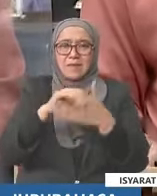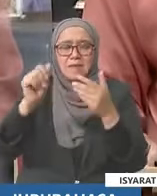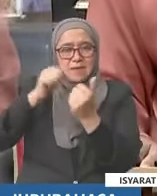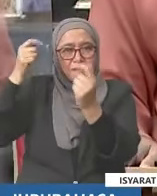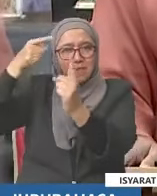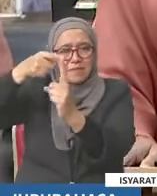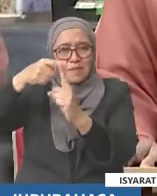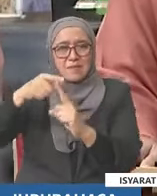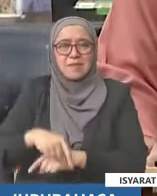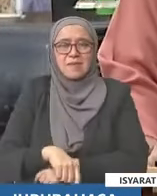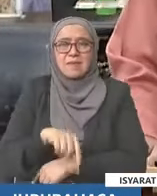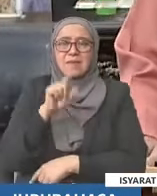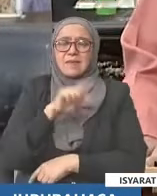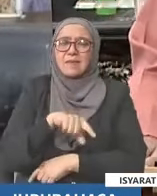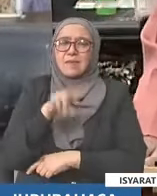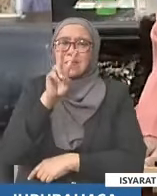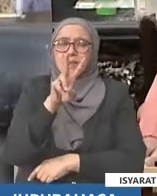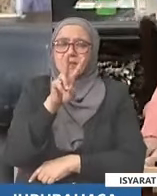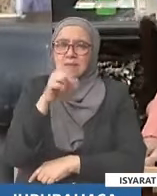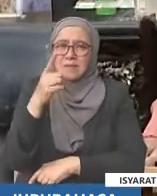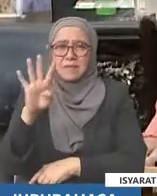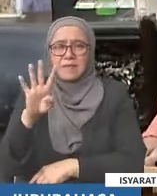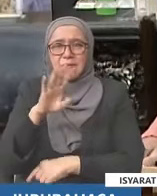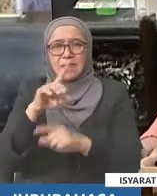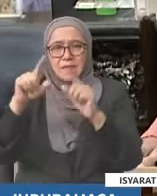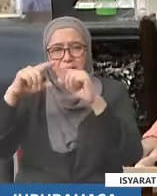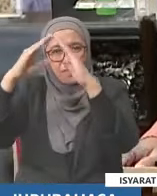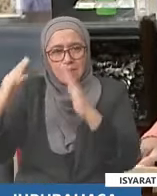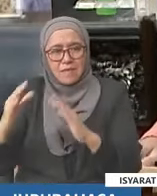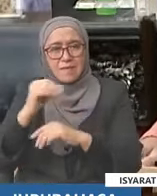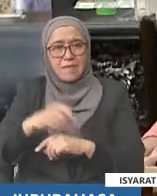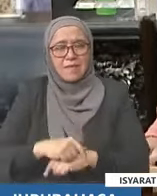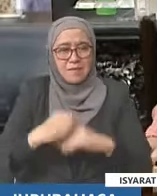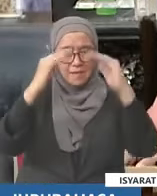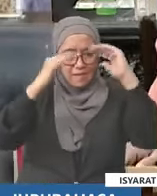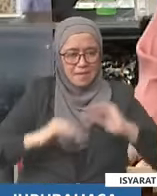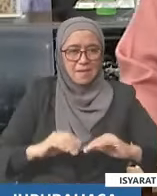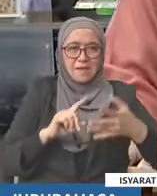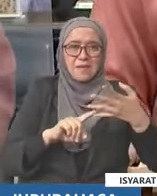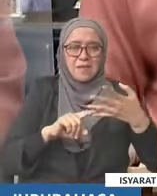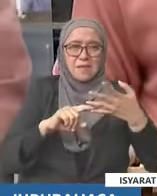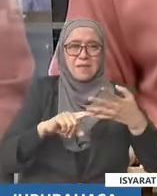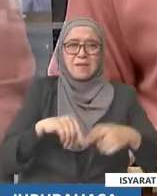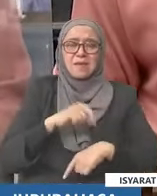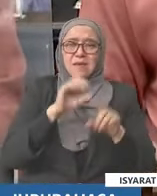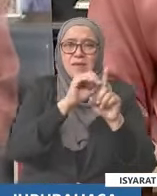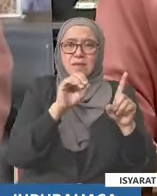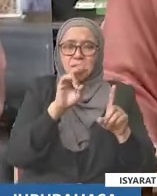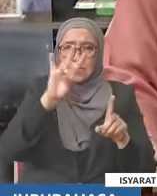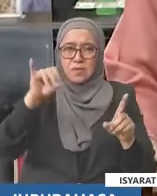2100 buah rumah dan keempat 107 jutaan ke-45 memasang 7000 unit lampu Jalan Kampung